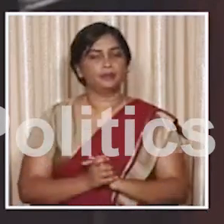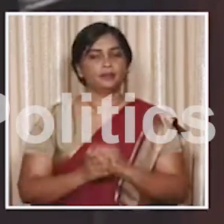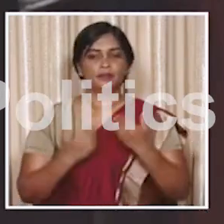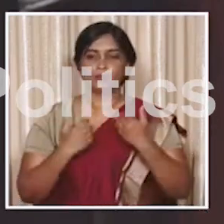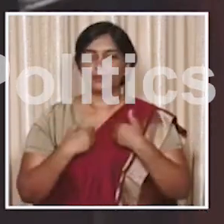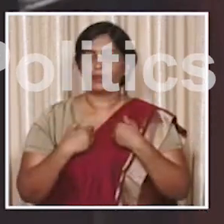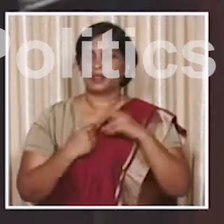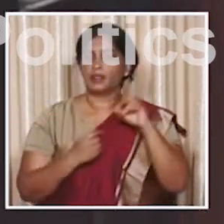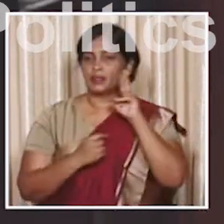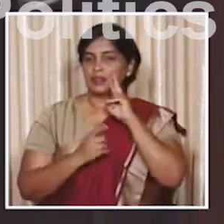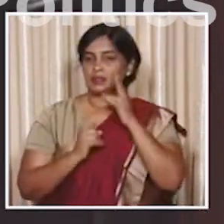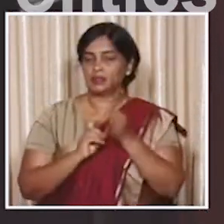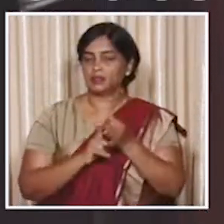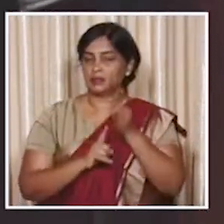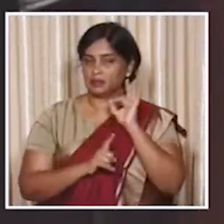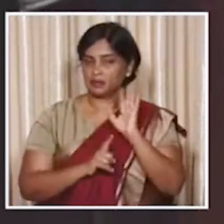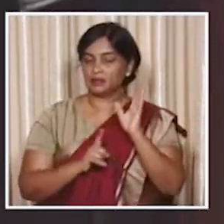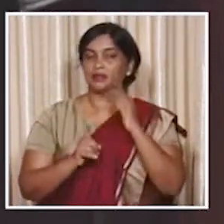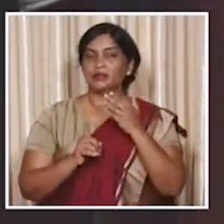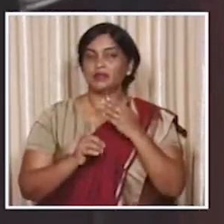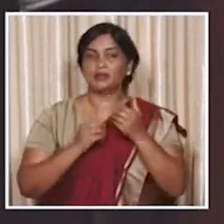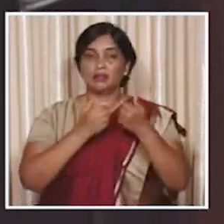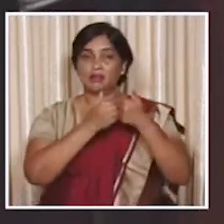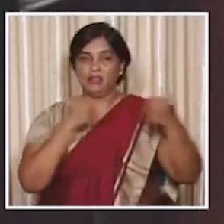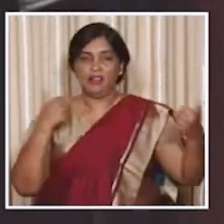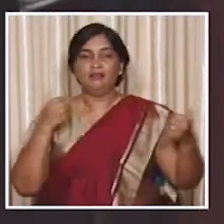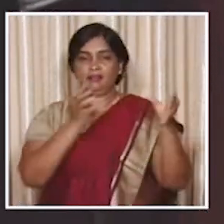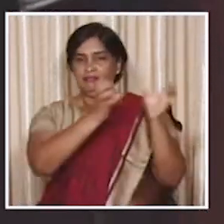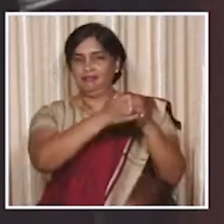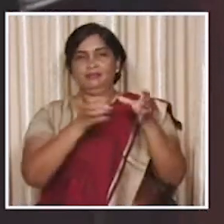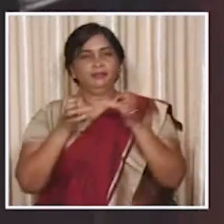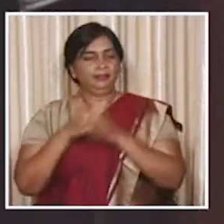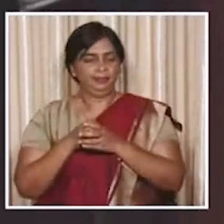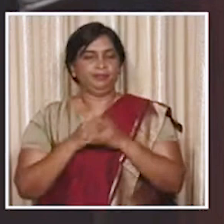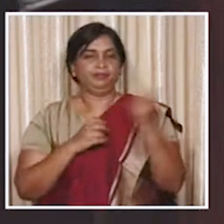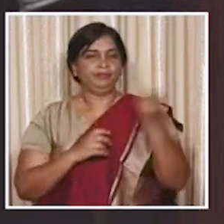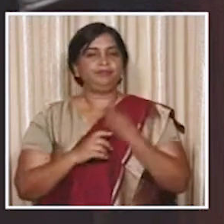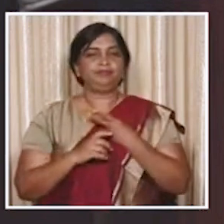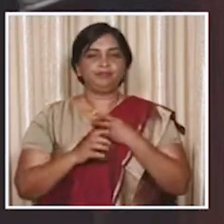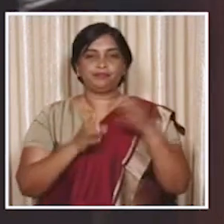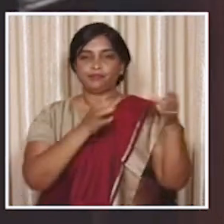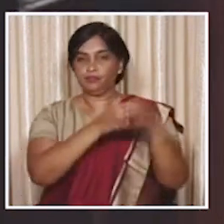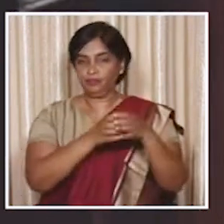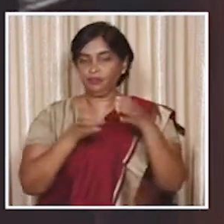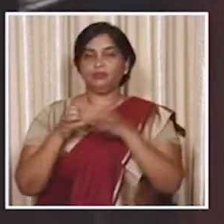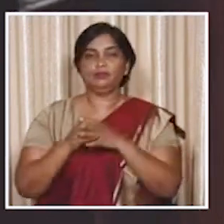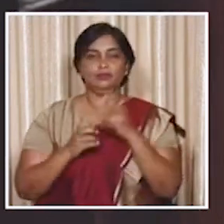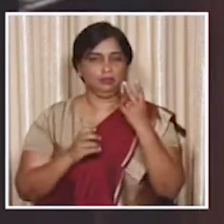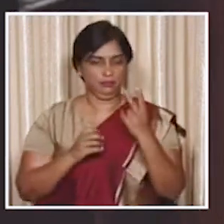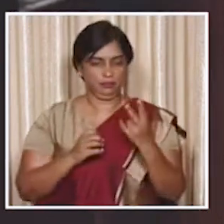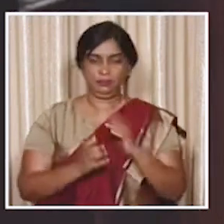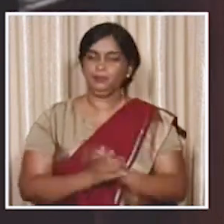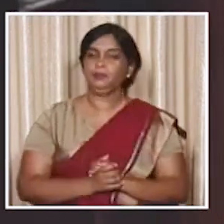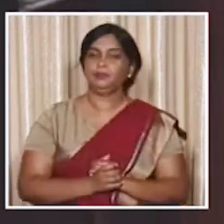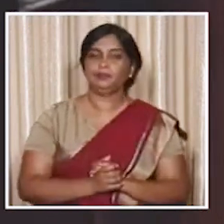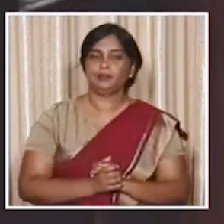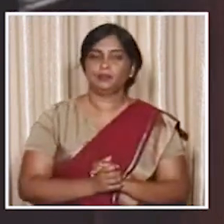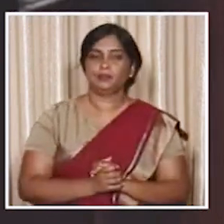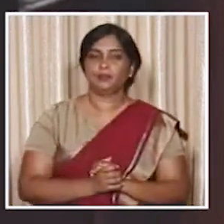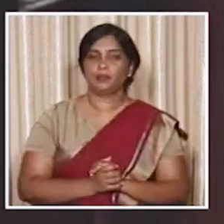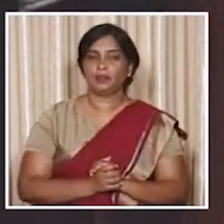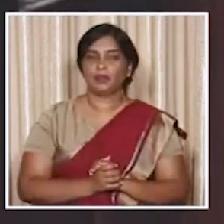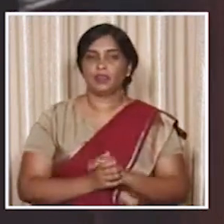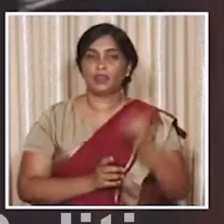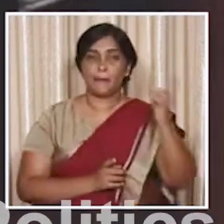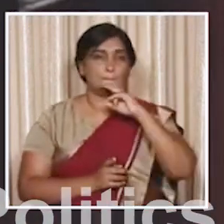අපි රයිල් වික්‍රමසිංහ ජනාධිපතිතුමා හිටියේ කඳවුරු දෙකක. අපි කඳවුරු දෙකක හිටියේ. එතුමා